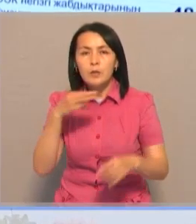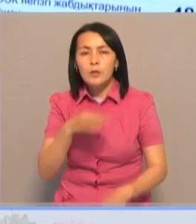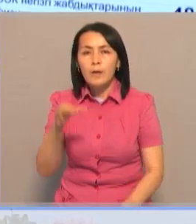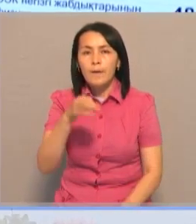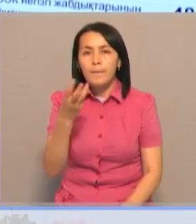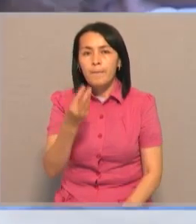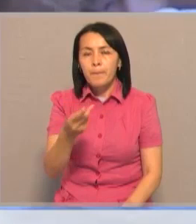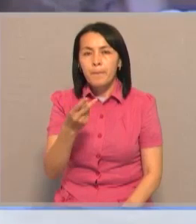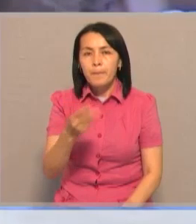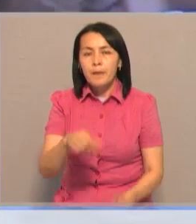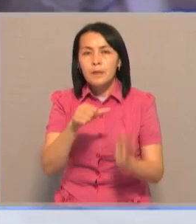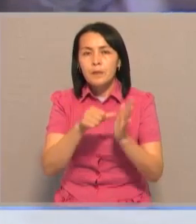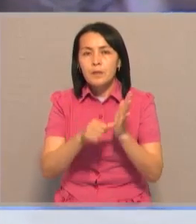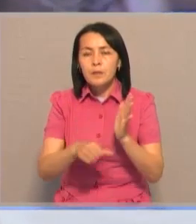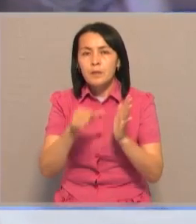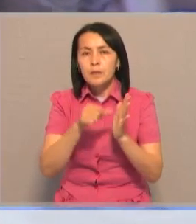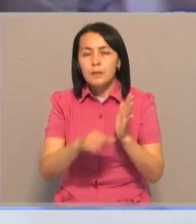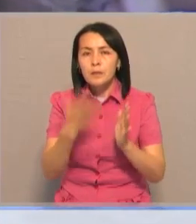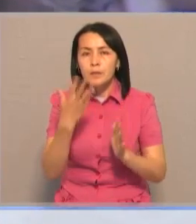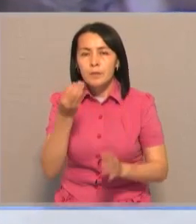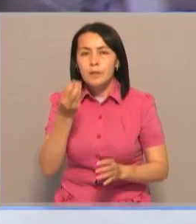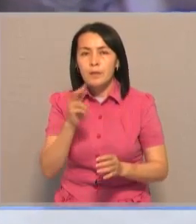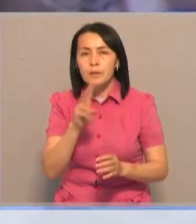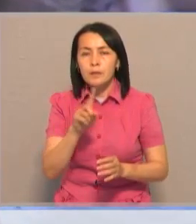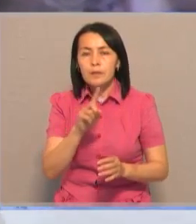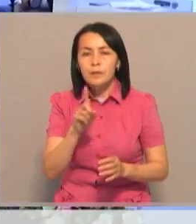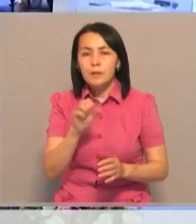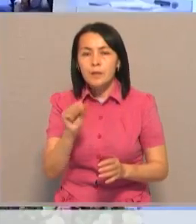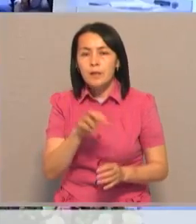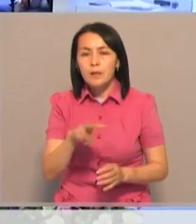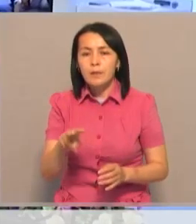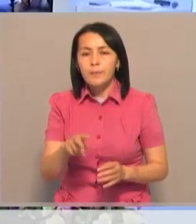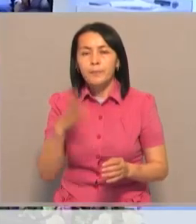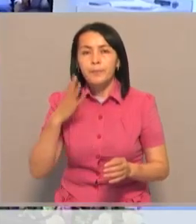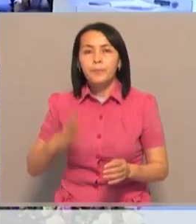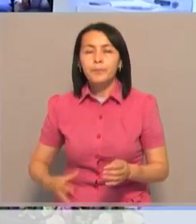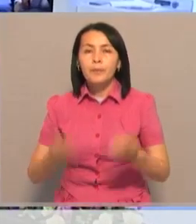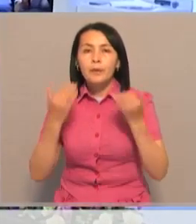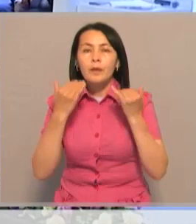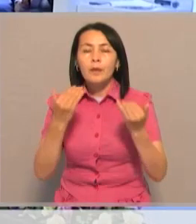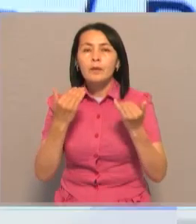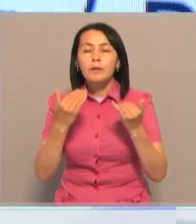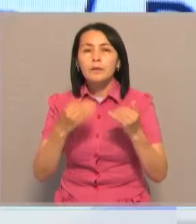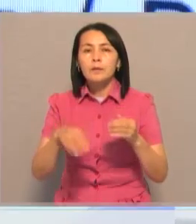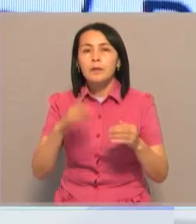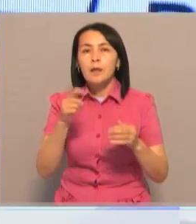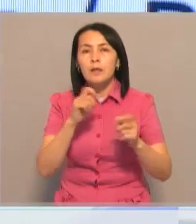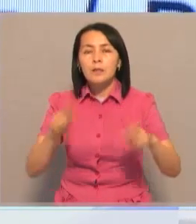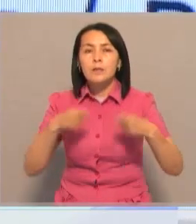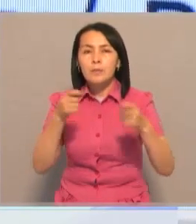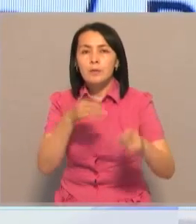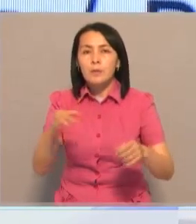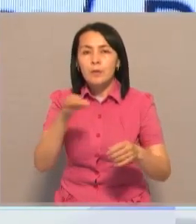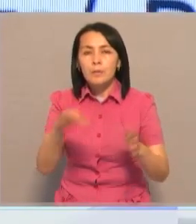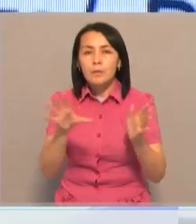области цена составляет 60-65 тенге за литр. Остановившись на системных мерах по газоснабжению